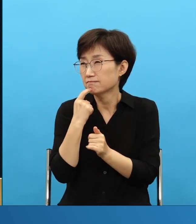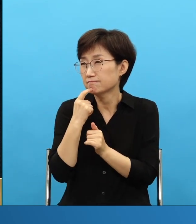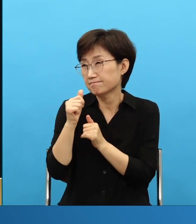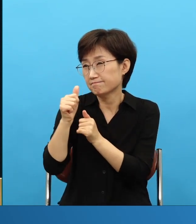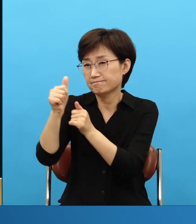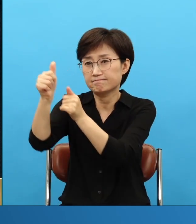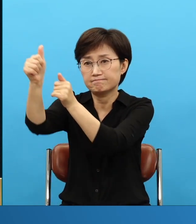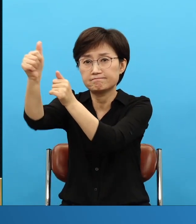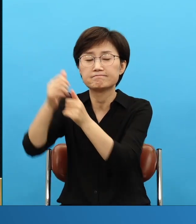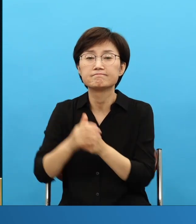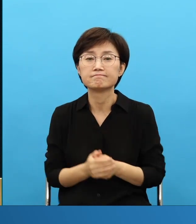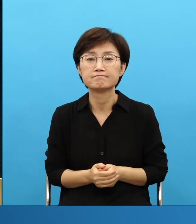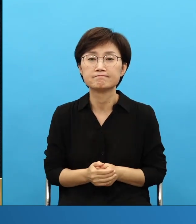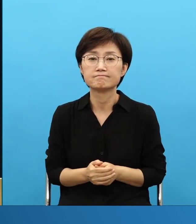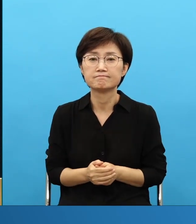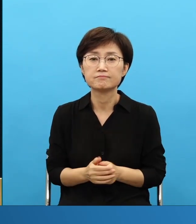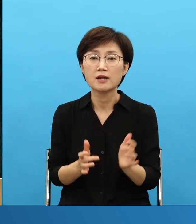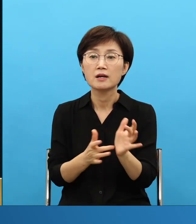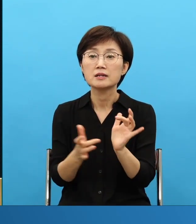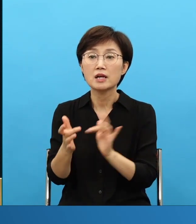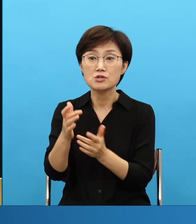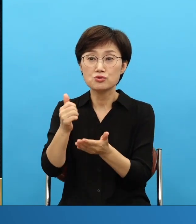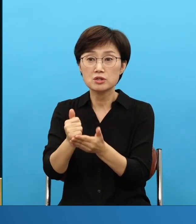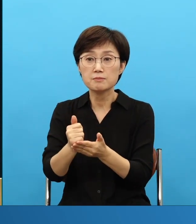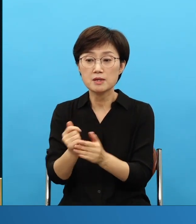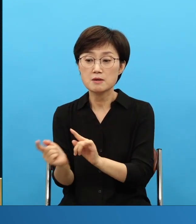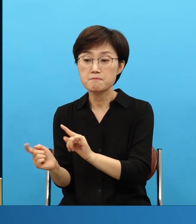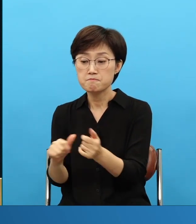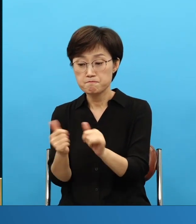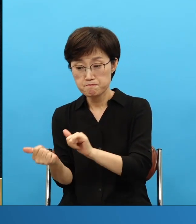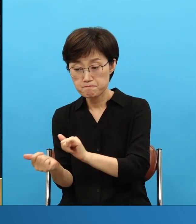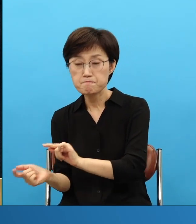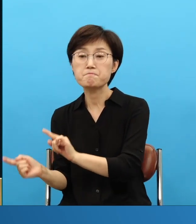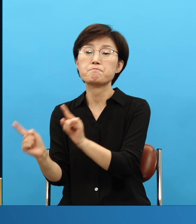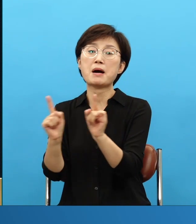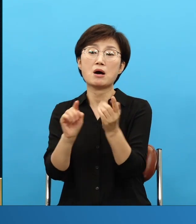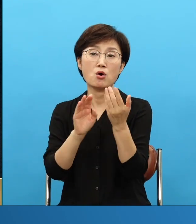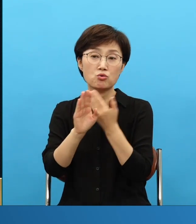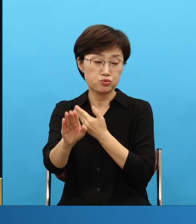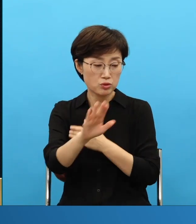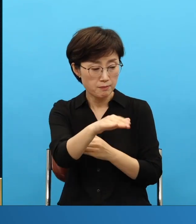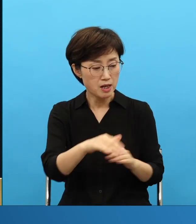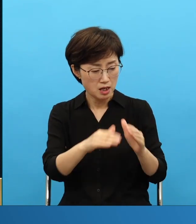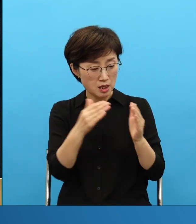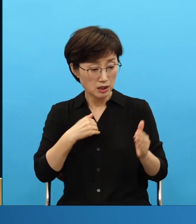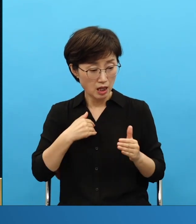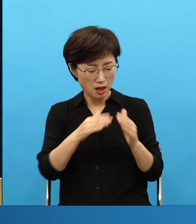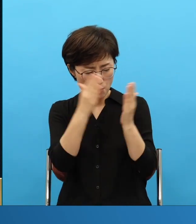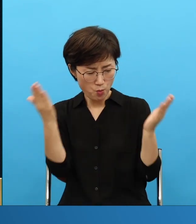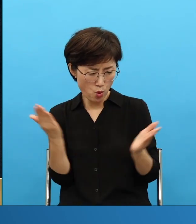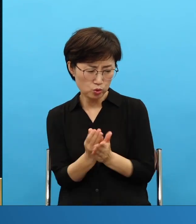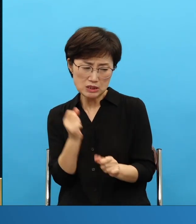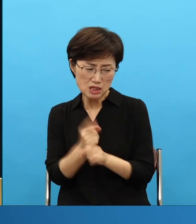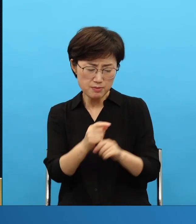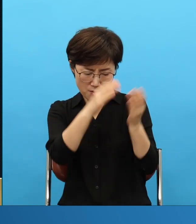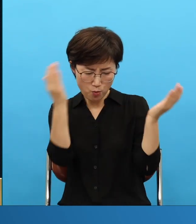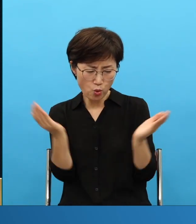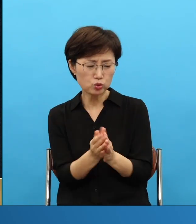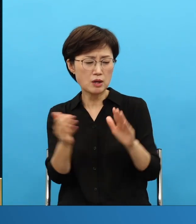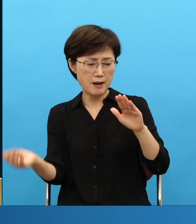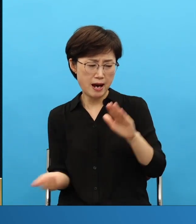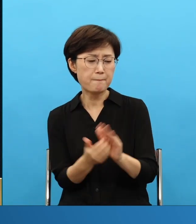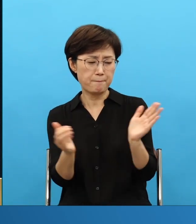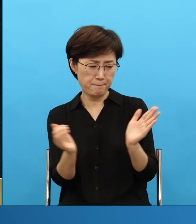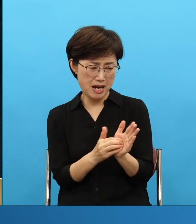예수님이 부활하셨어. 하늘 다 이루었다. Jesus resurrected and said, it is finished. 그래서 나는 하늘과